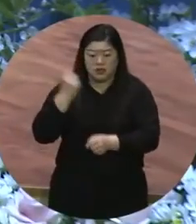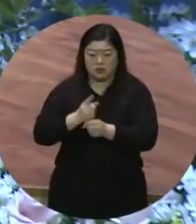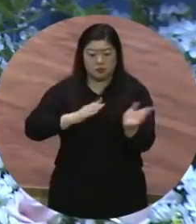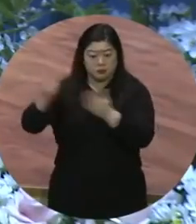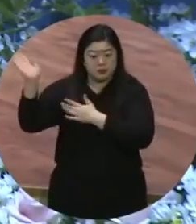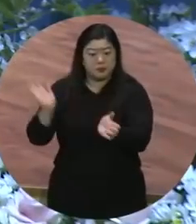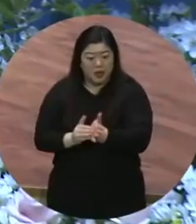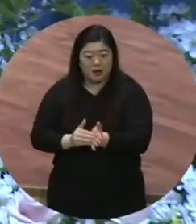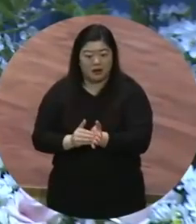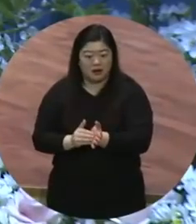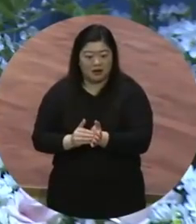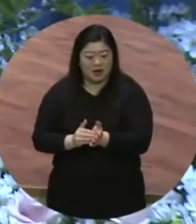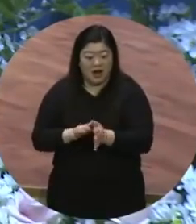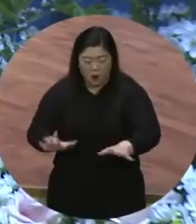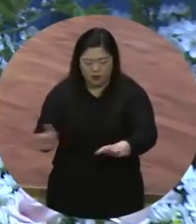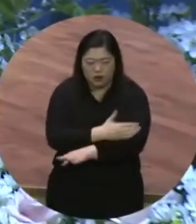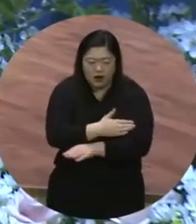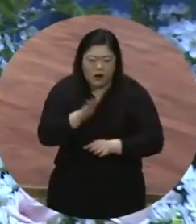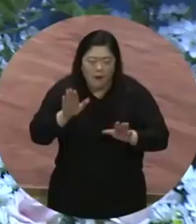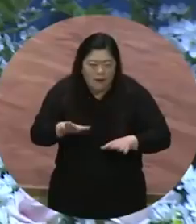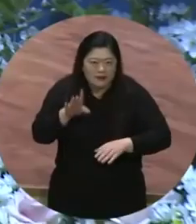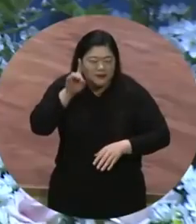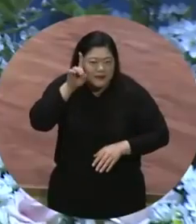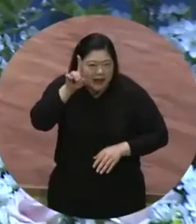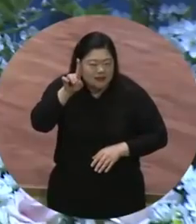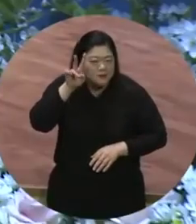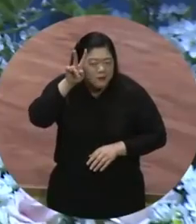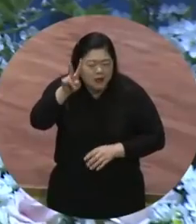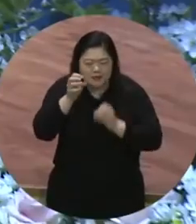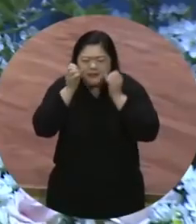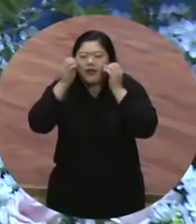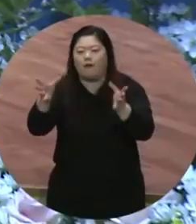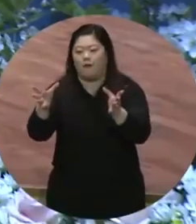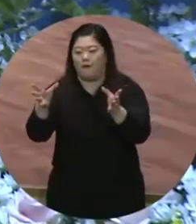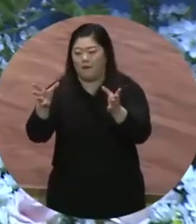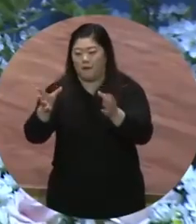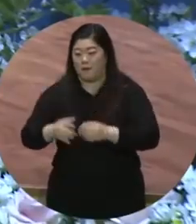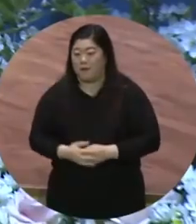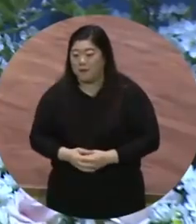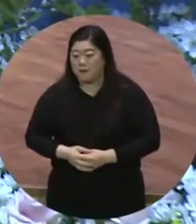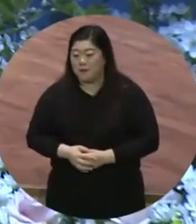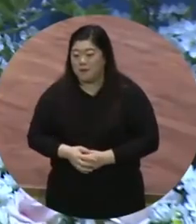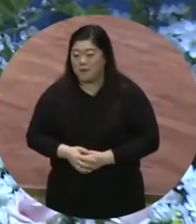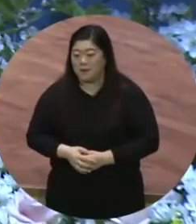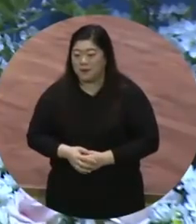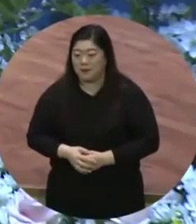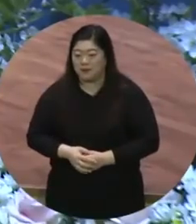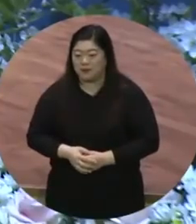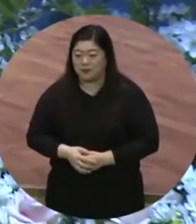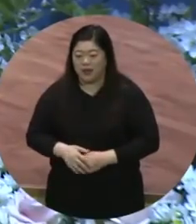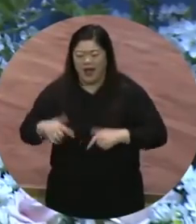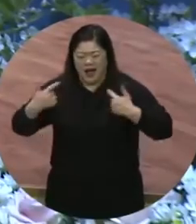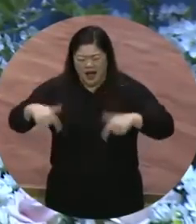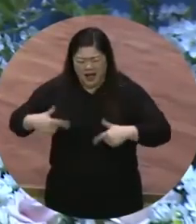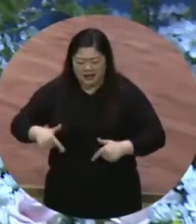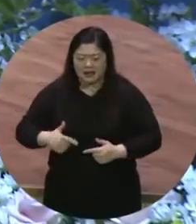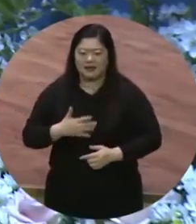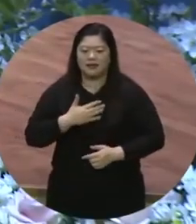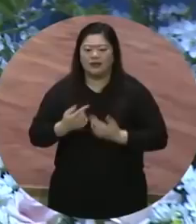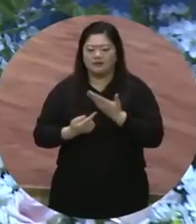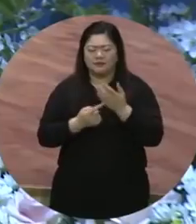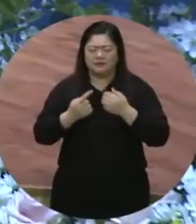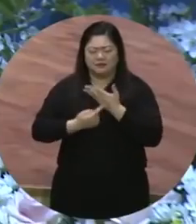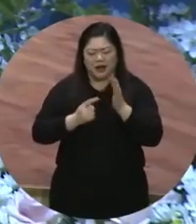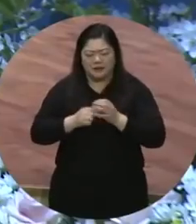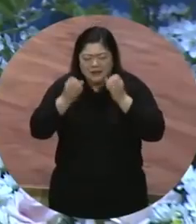살 수 있기를 바랍니다. 새로운 삶을 사는 게 중요합니다. 이런 새로운 정체성. 이게 아주 중요해요.